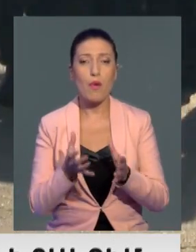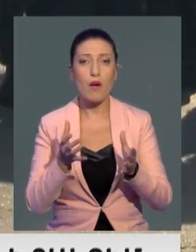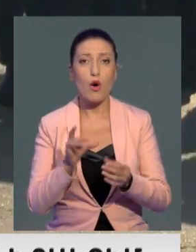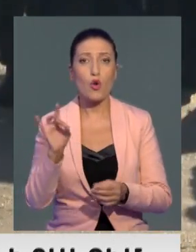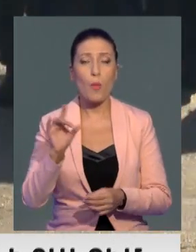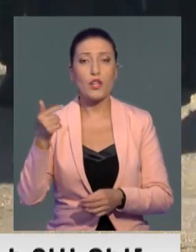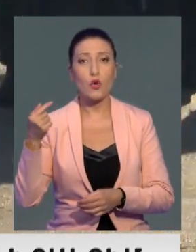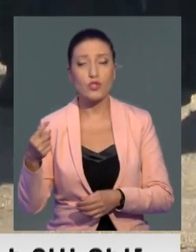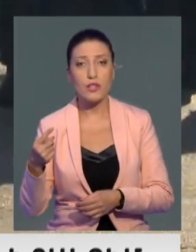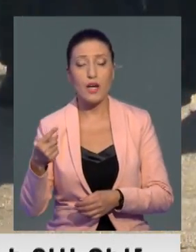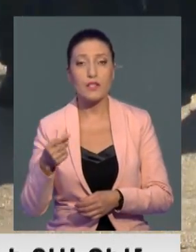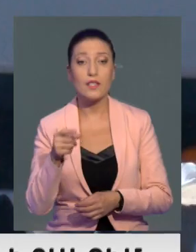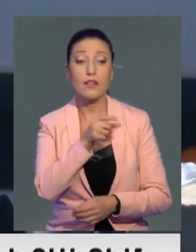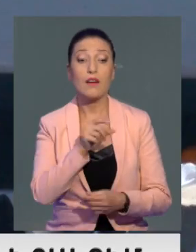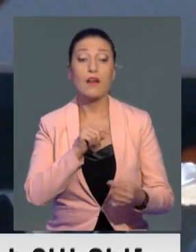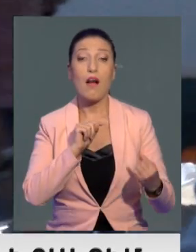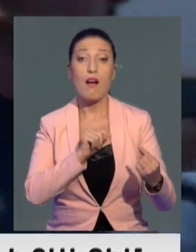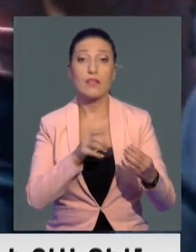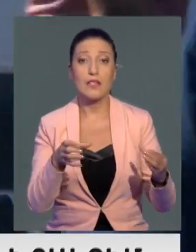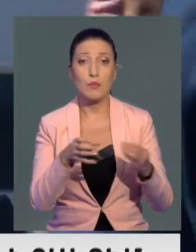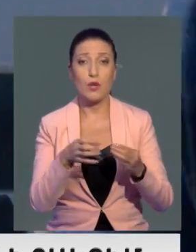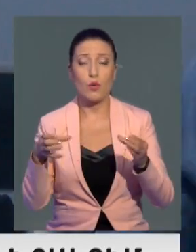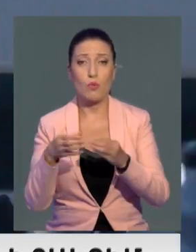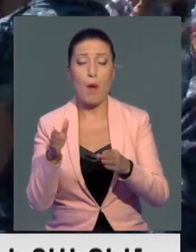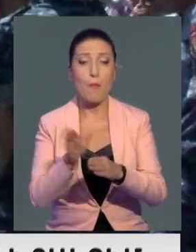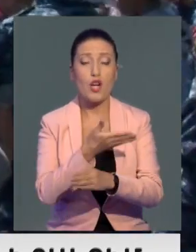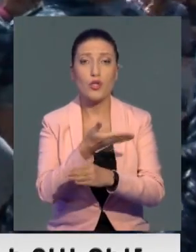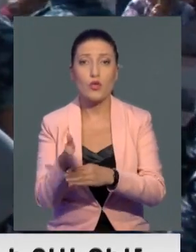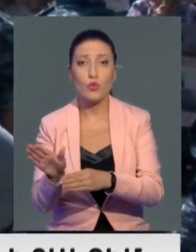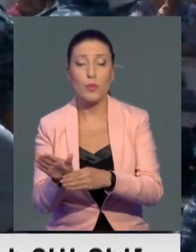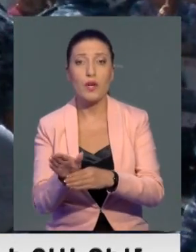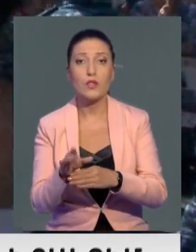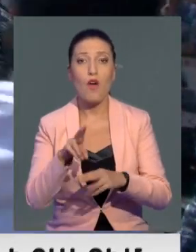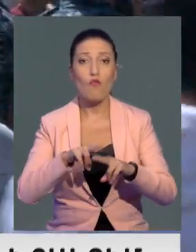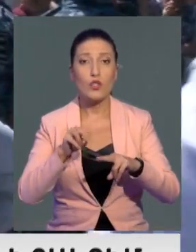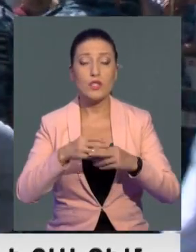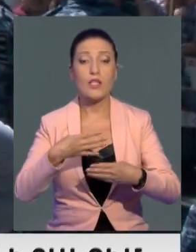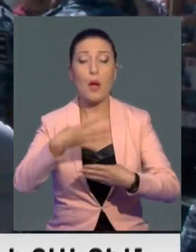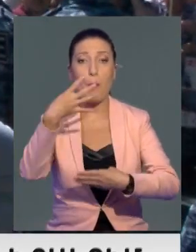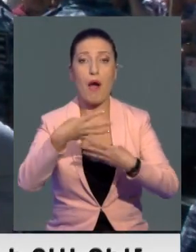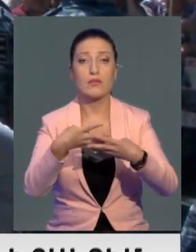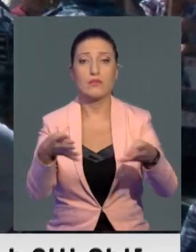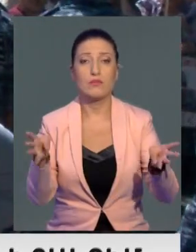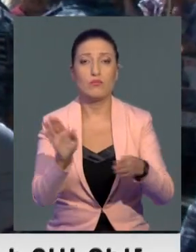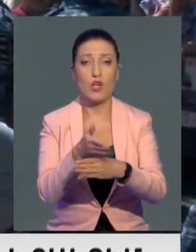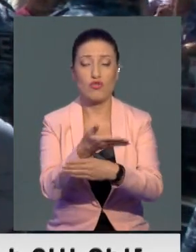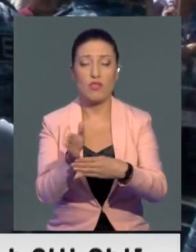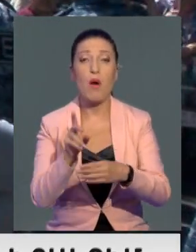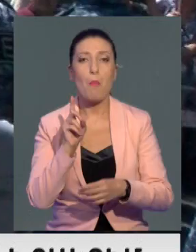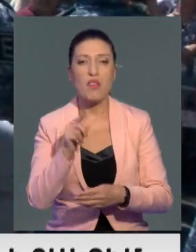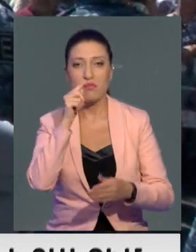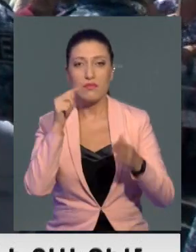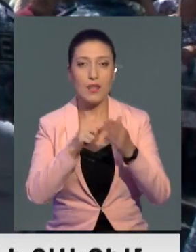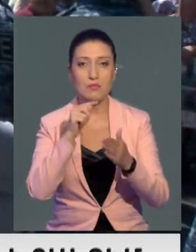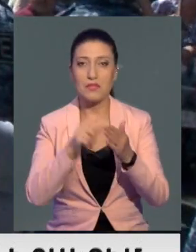Ռոբերտ Քոչարյանի աջակիցներին և նրանց ընդդիմախոսներին բաժանում են ոստիկանական հաստպատը, բայց միևնույն է, երբեմն դա էլ չի օգնում և